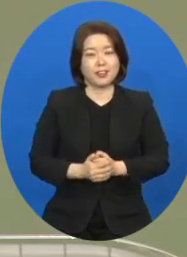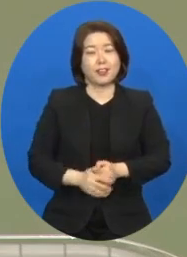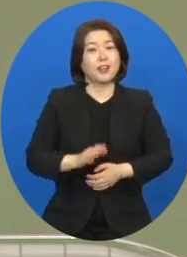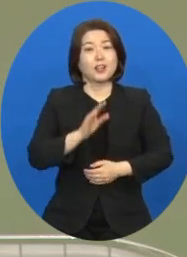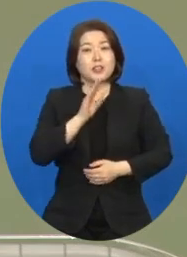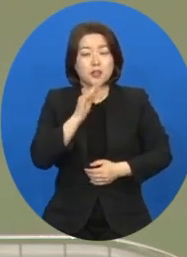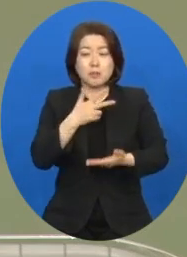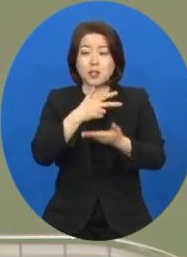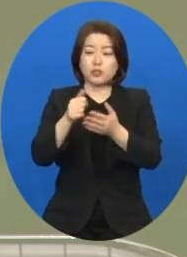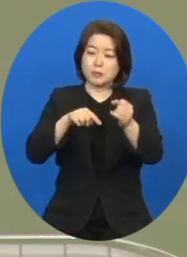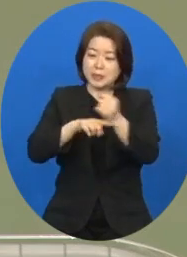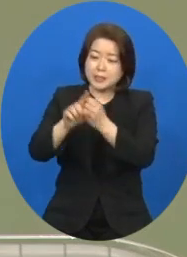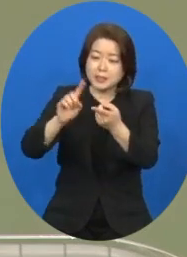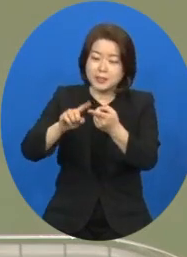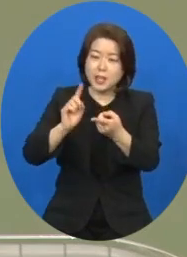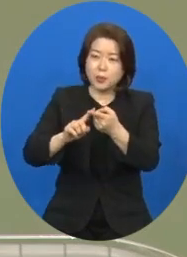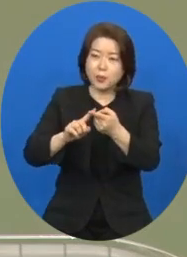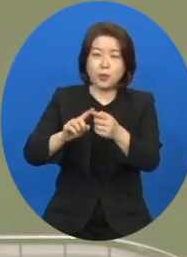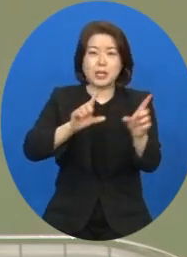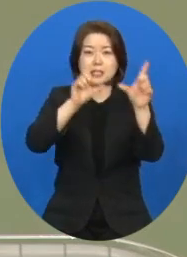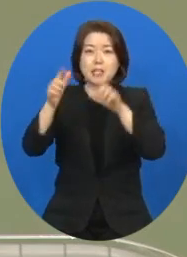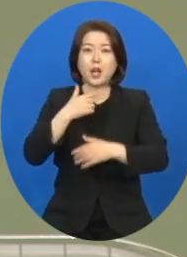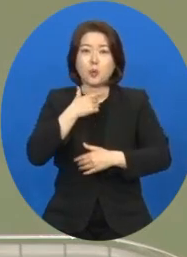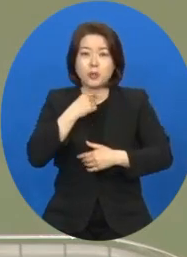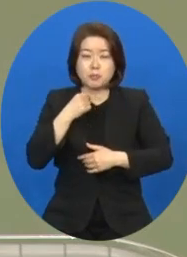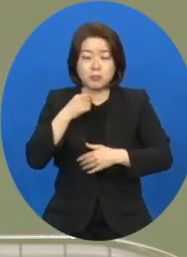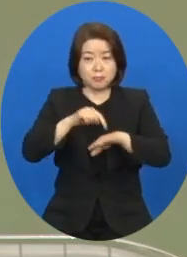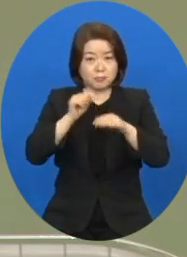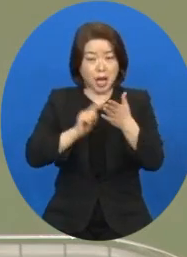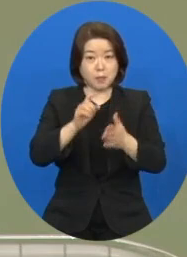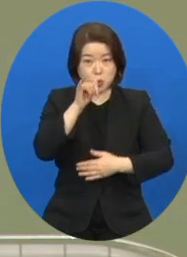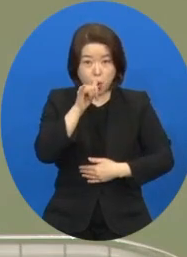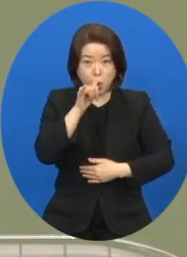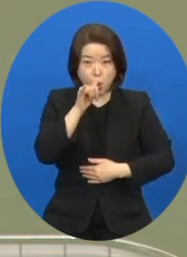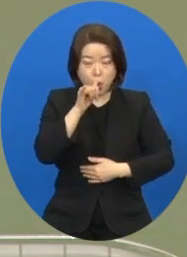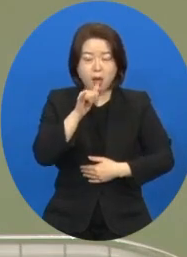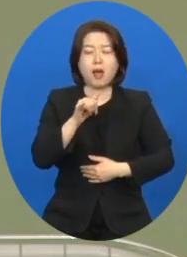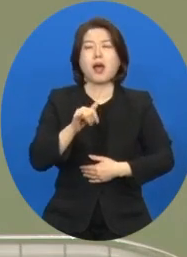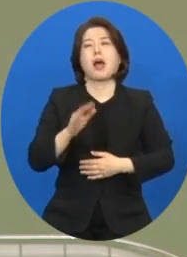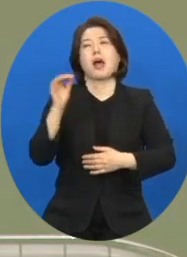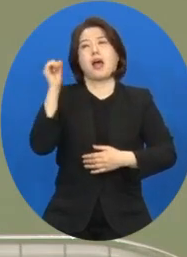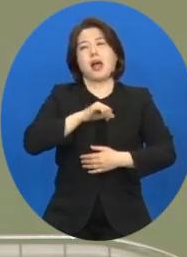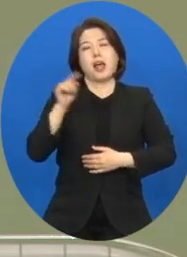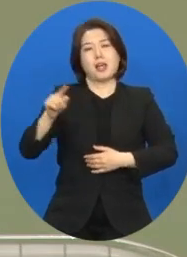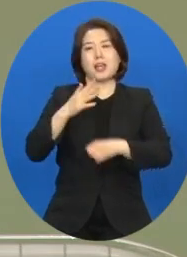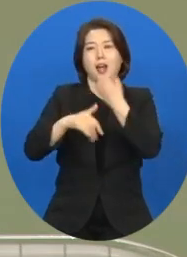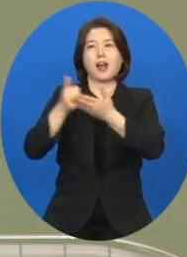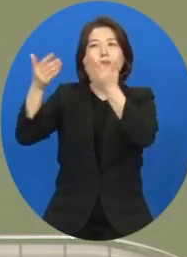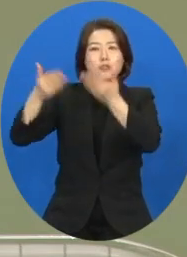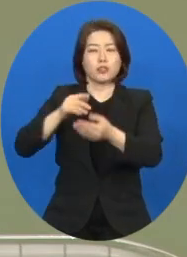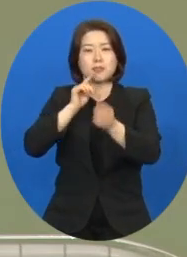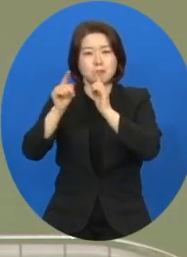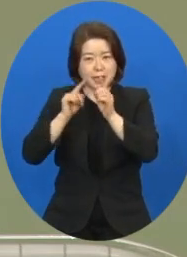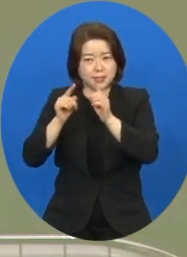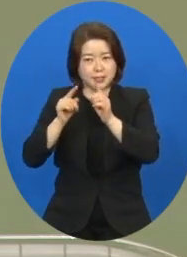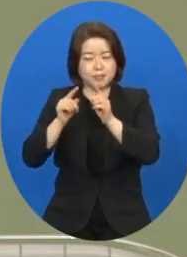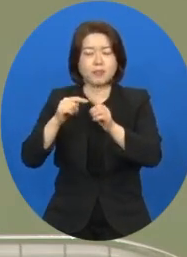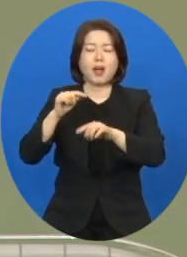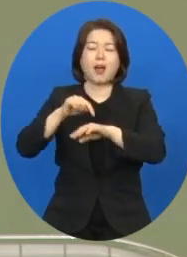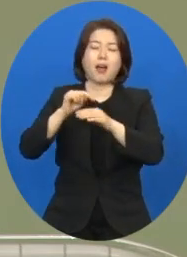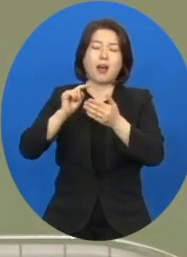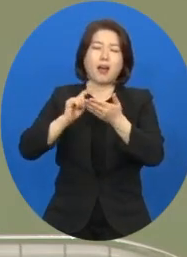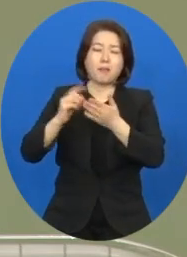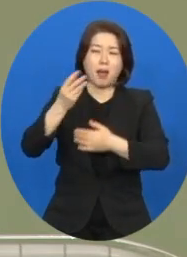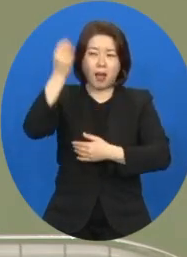정말 주님의 뜻대로 살려고 하는 마음이 있는 사람에게는 아, 이것이 하나님이 주신 말씀이구나 하고 마음에